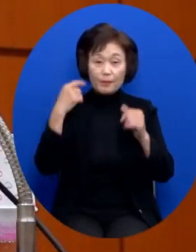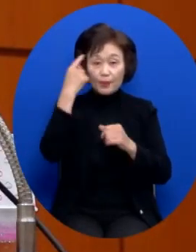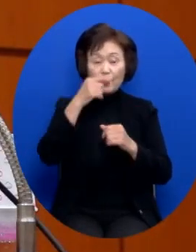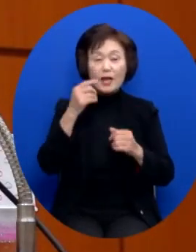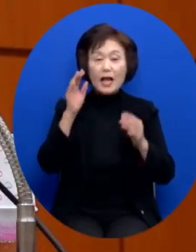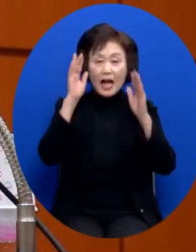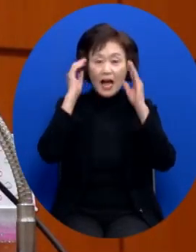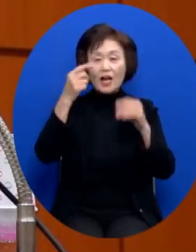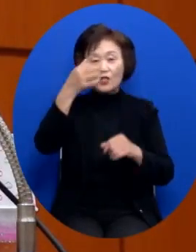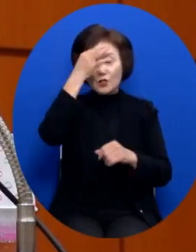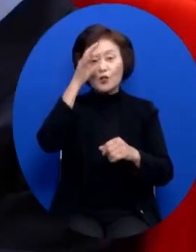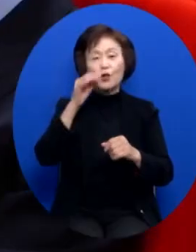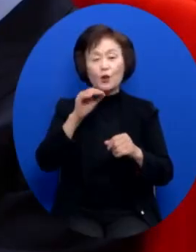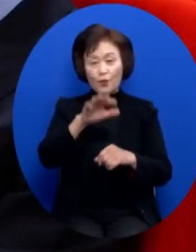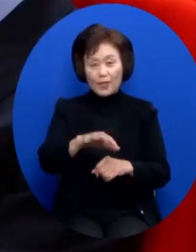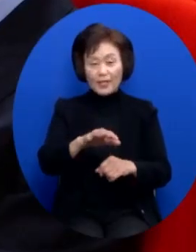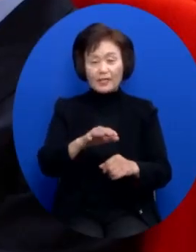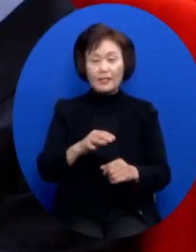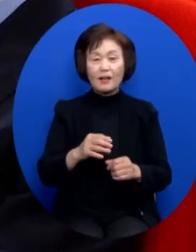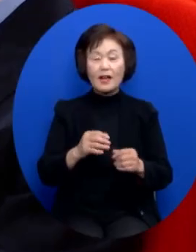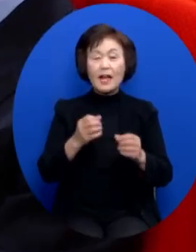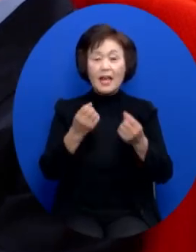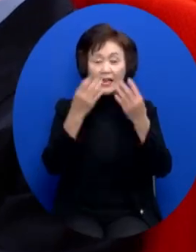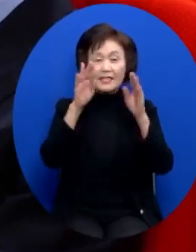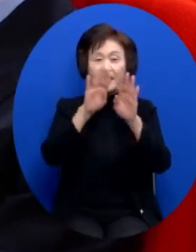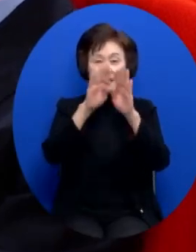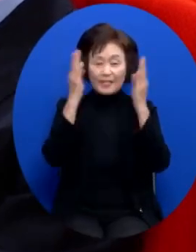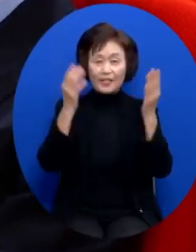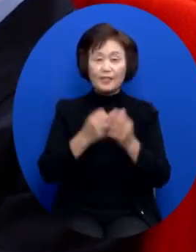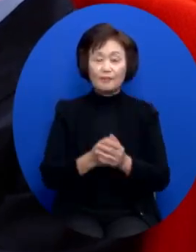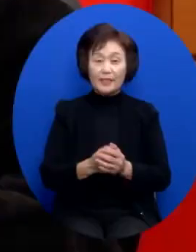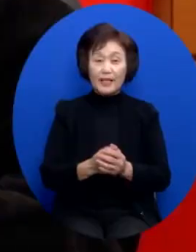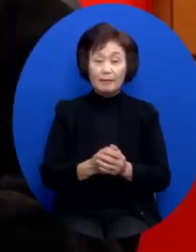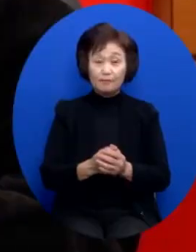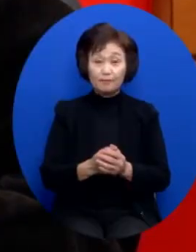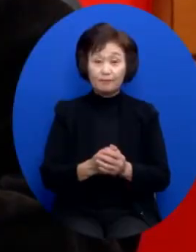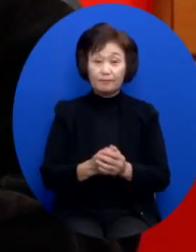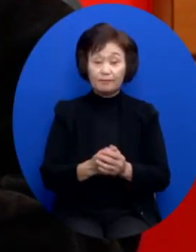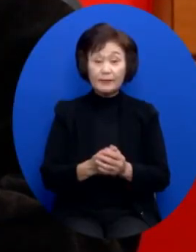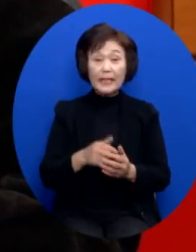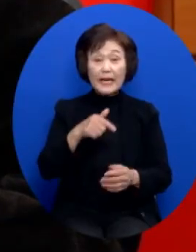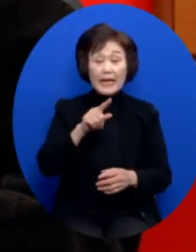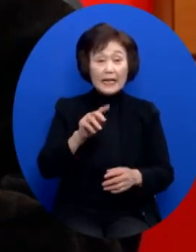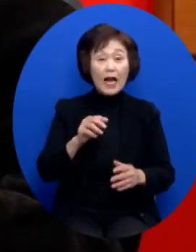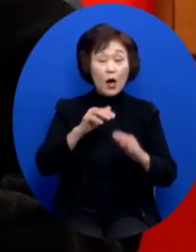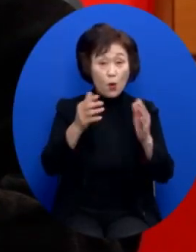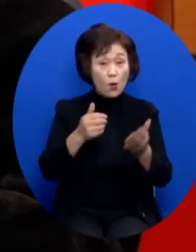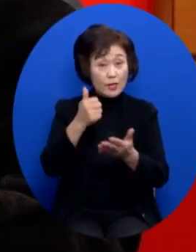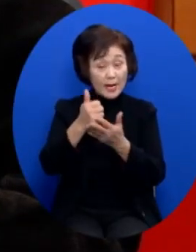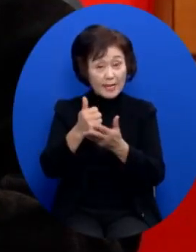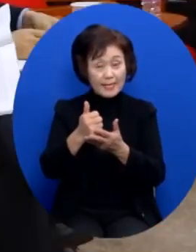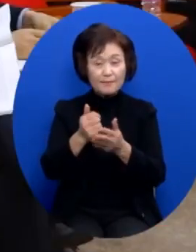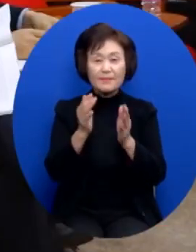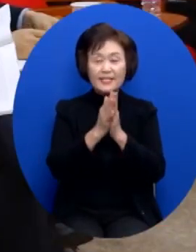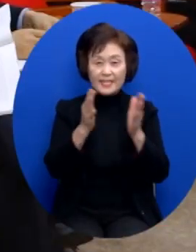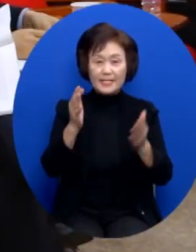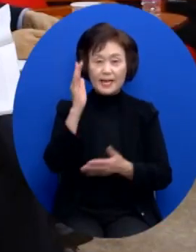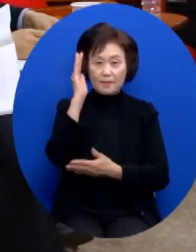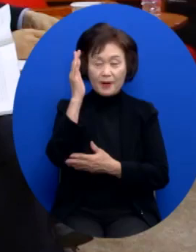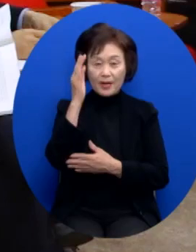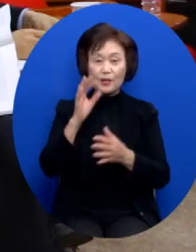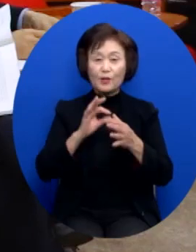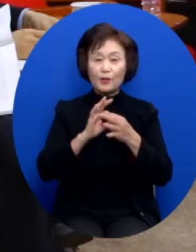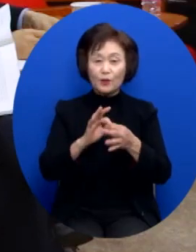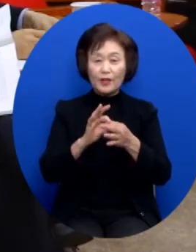조성방안 심포지엄을 개최했습니다 순천대 인물 학술 원장 강성호 원장의 개회사를 시작으로 최혜영